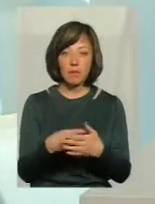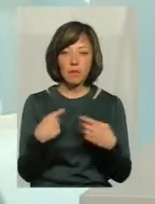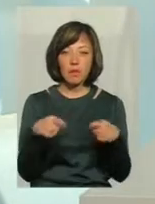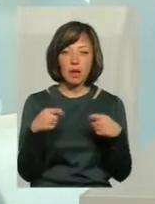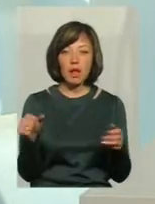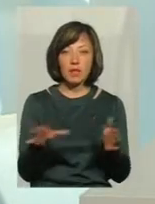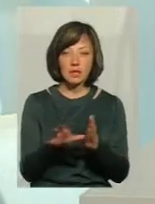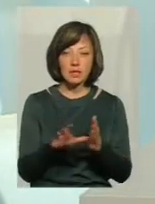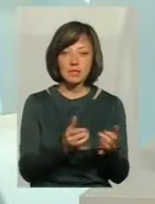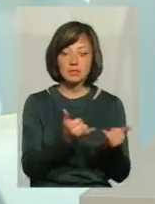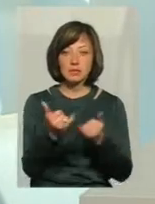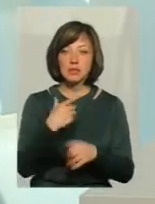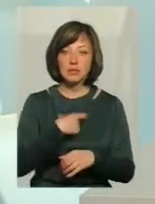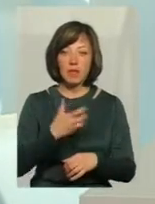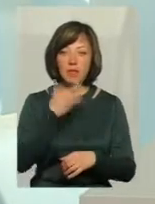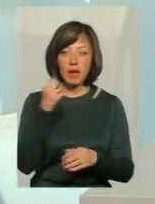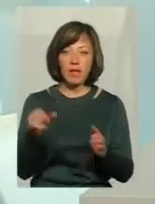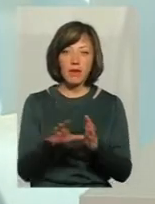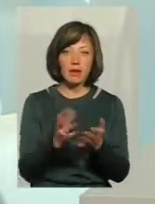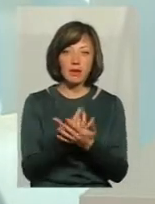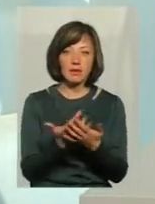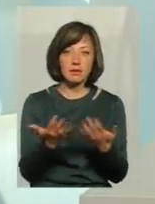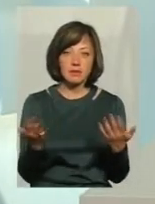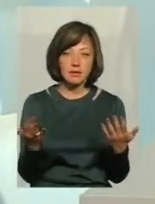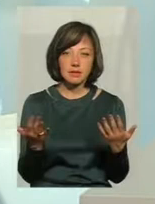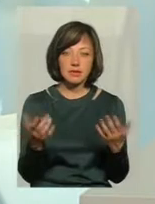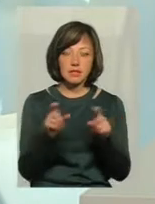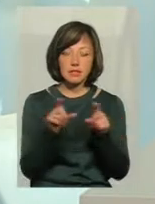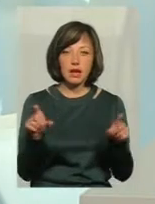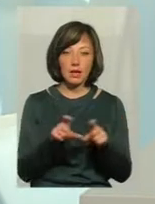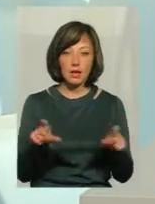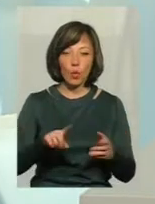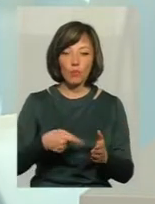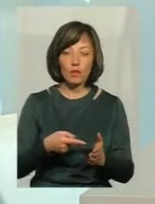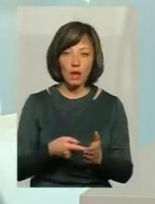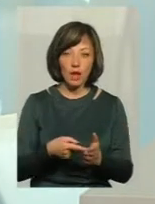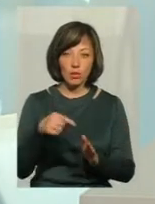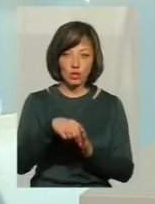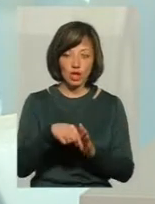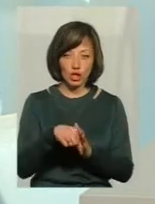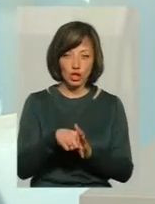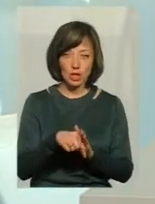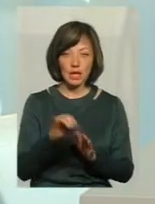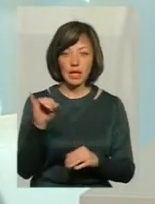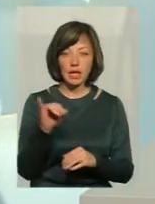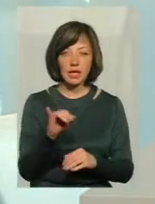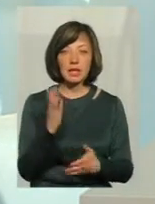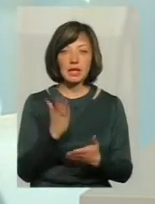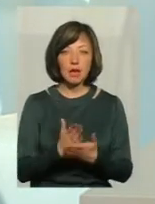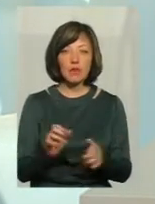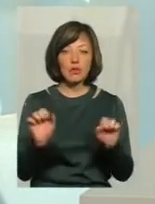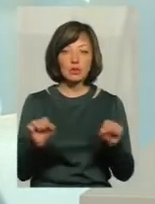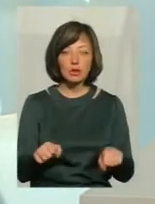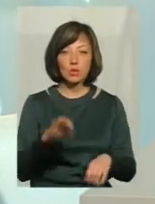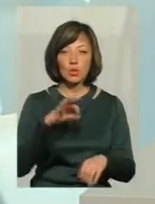і забезпечують себе тепловою енергією, там різні заклади комунального значення. І є можливість